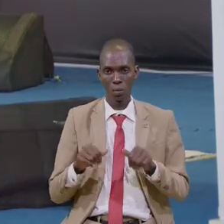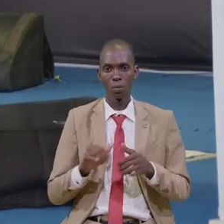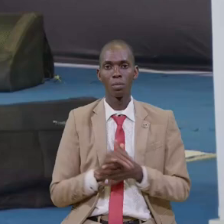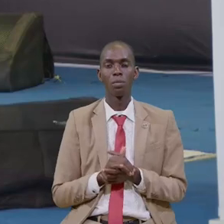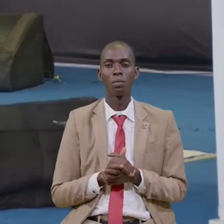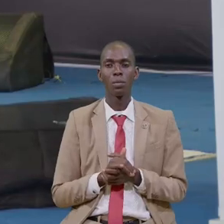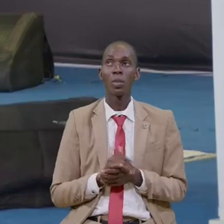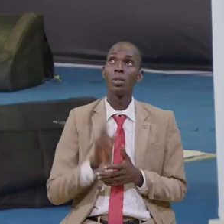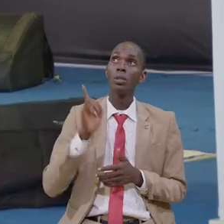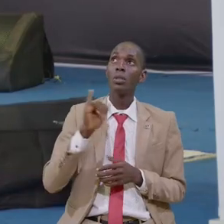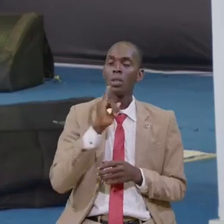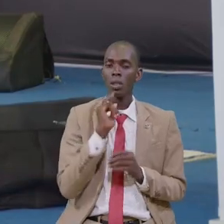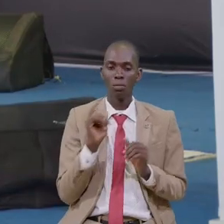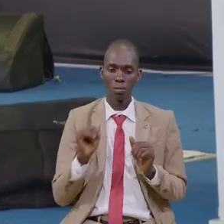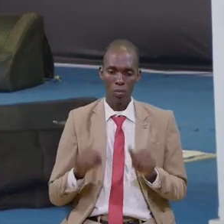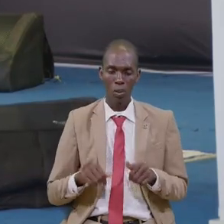Capable.